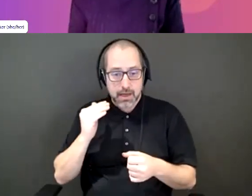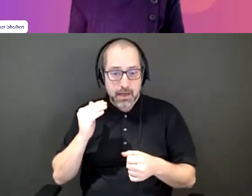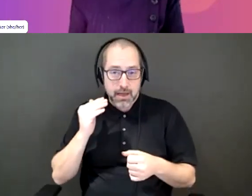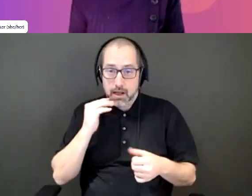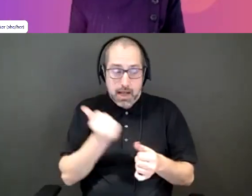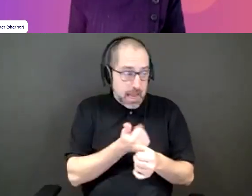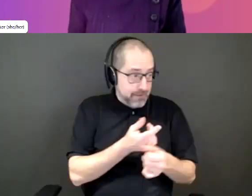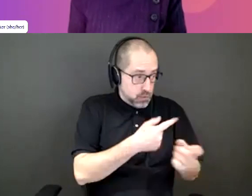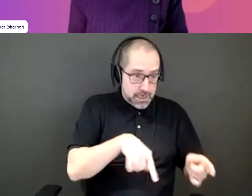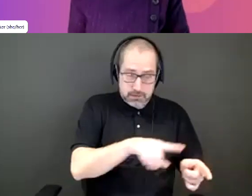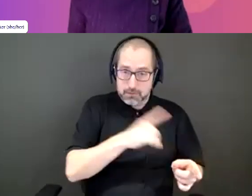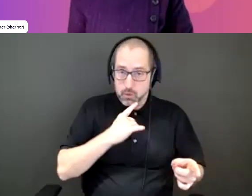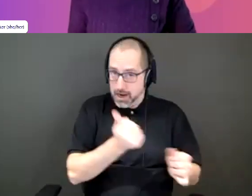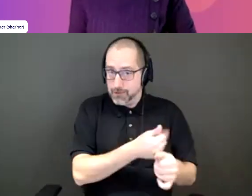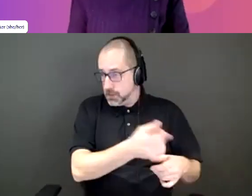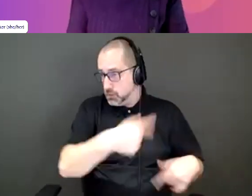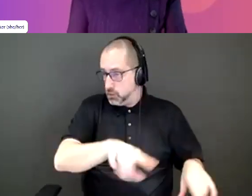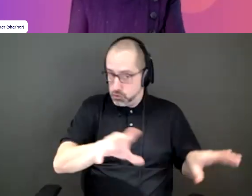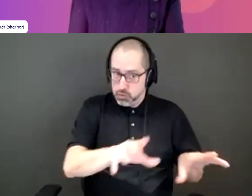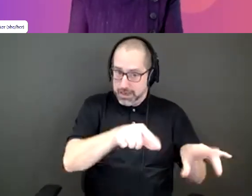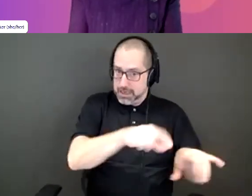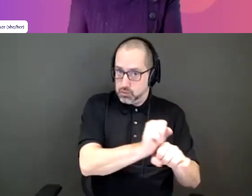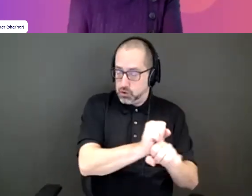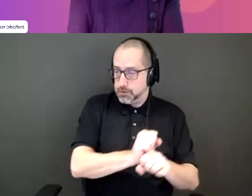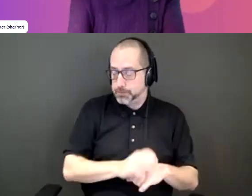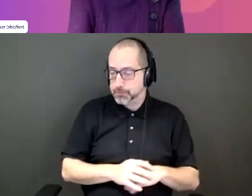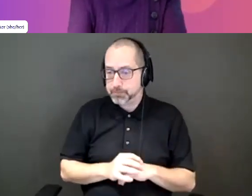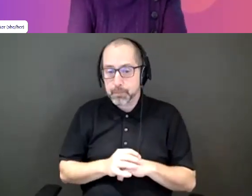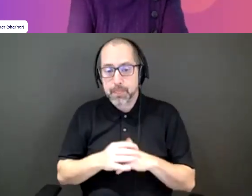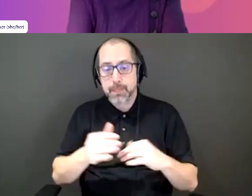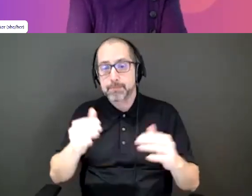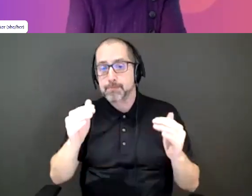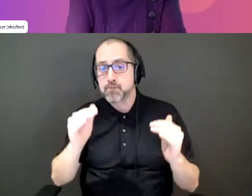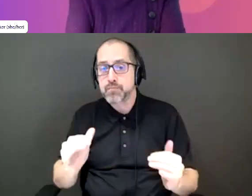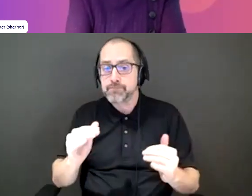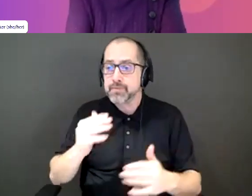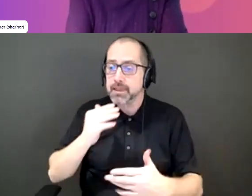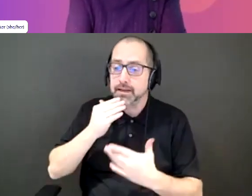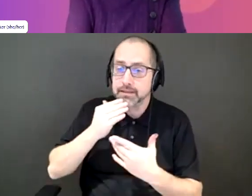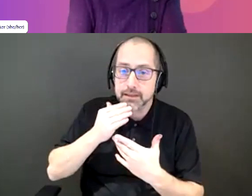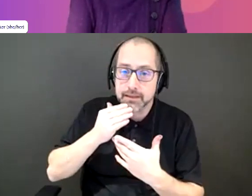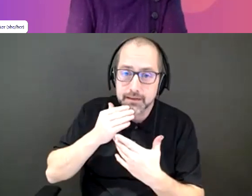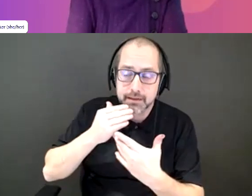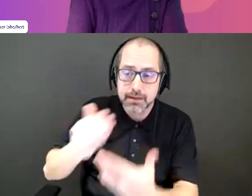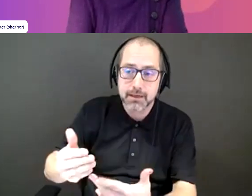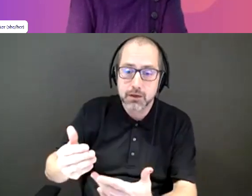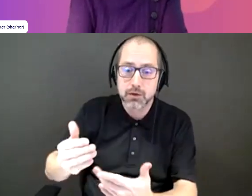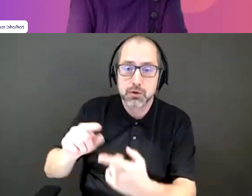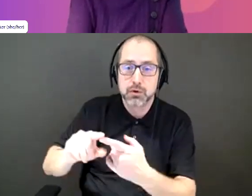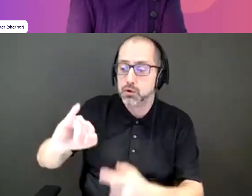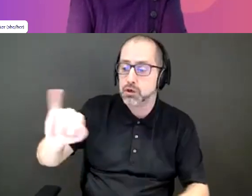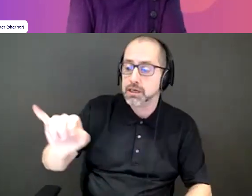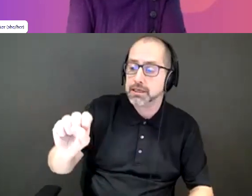tout le monde a tous ceux qui font ce travail et là dessus nous voulons supprimer notre appréciation